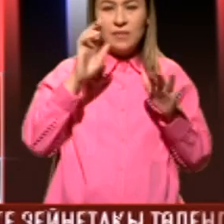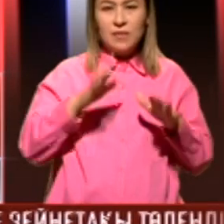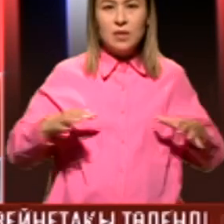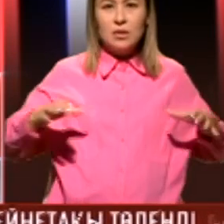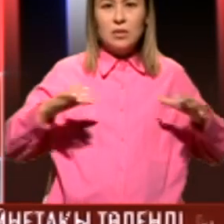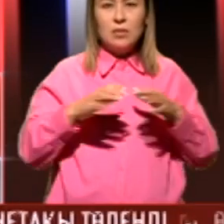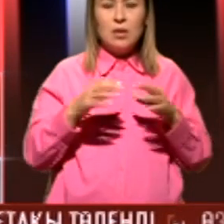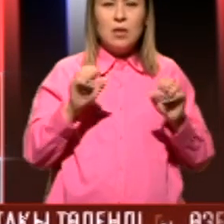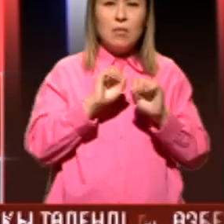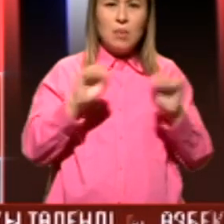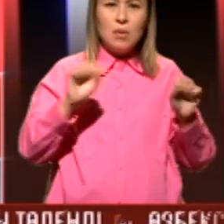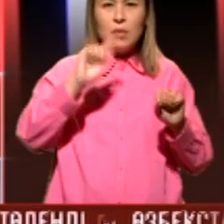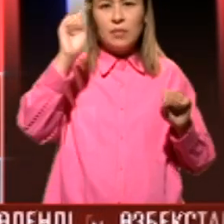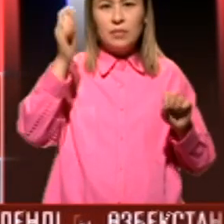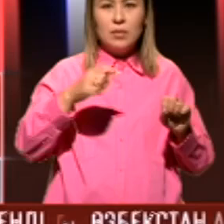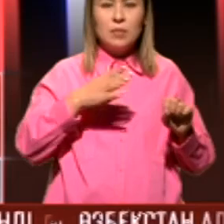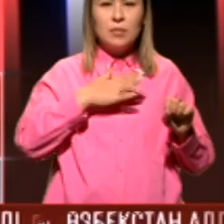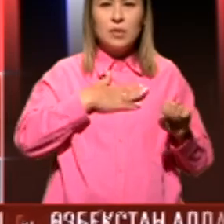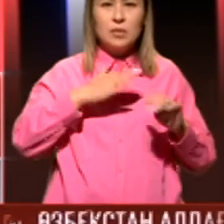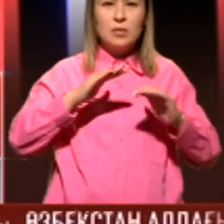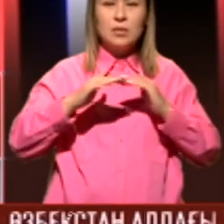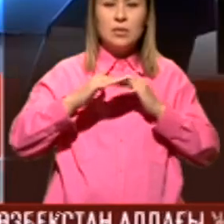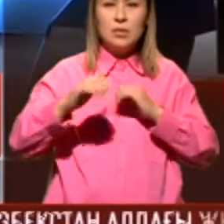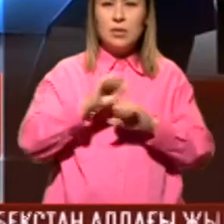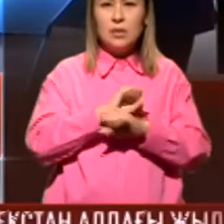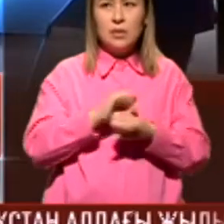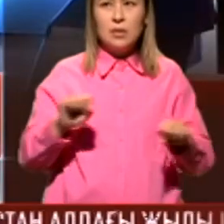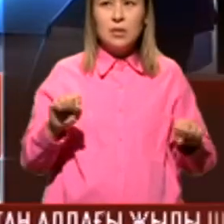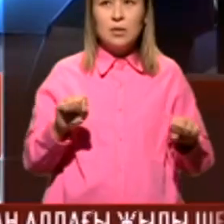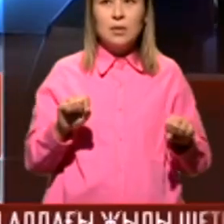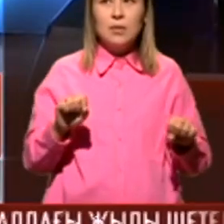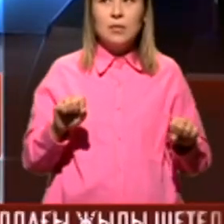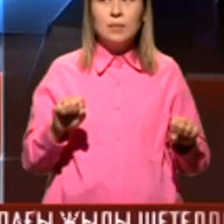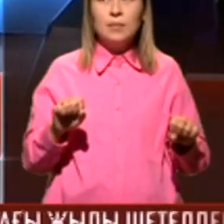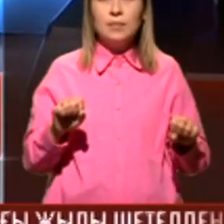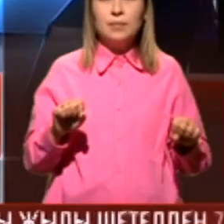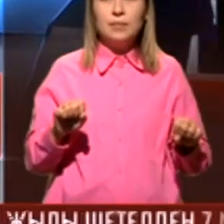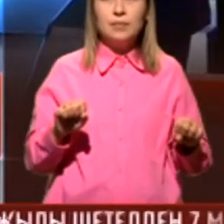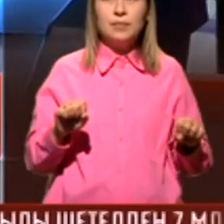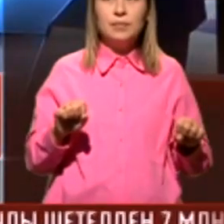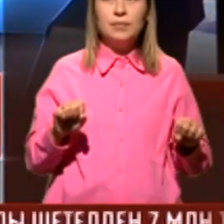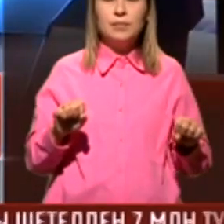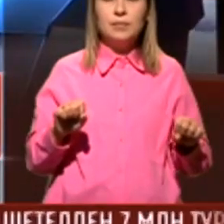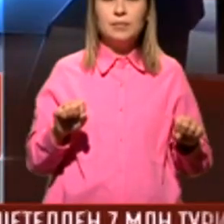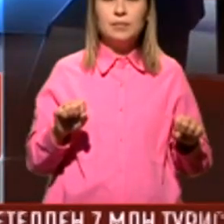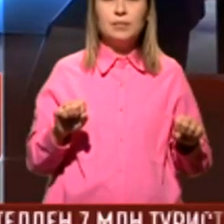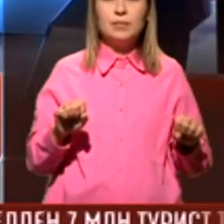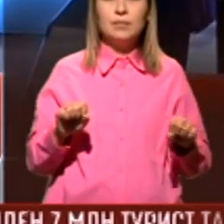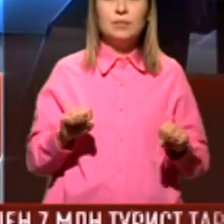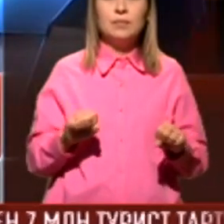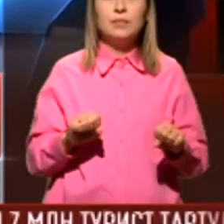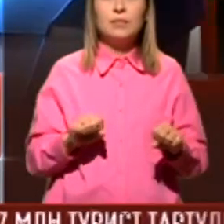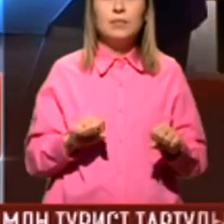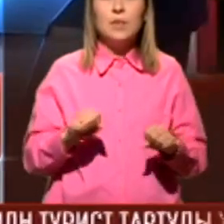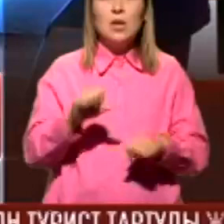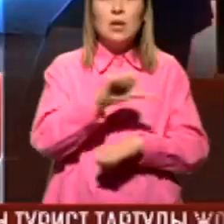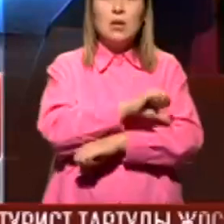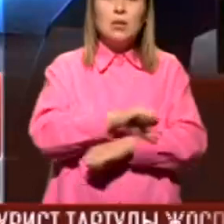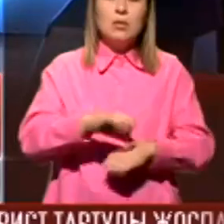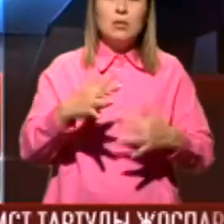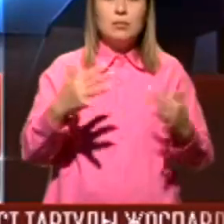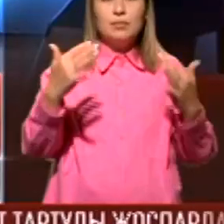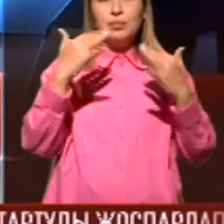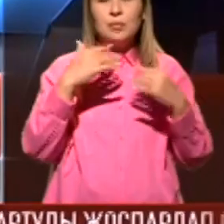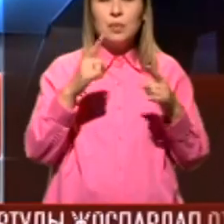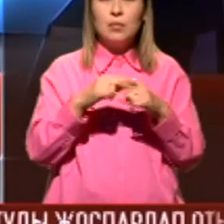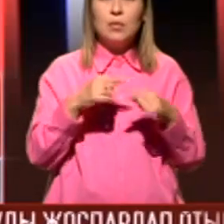тұтанып жатқан, атылып жатқан оқтар біздің басымыздан ұшпасын деп тілегіміз келеді. Жаман айтпай жақсы жоқ бірақ та. Сырттан қауіп төнсе,